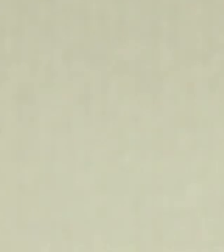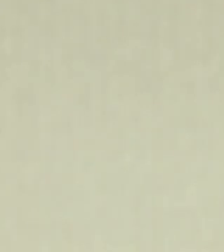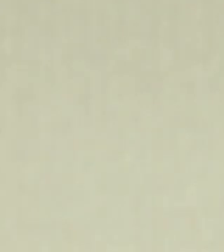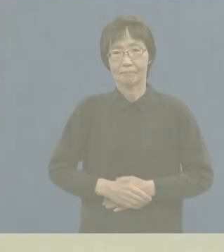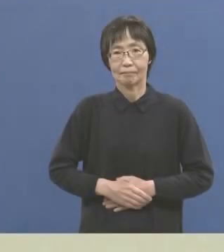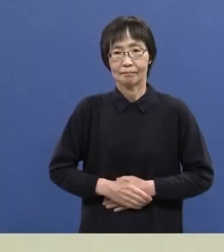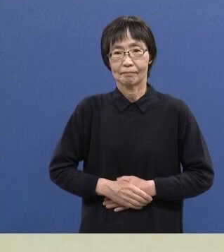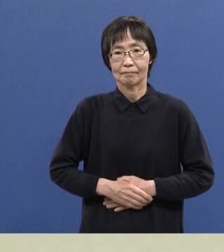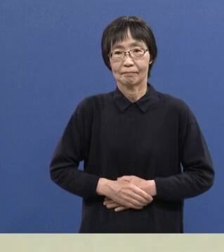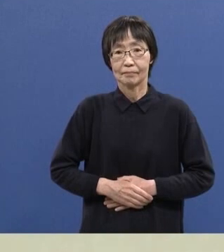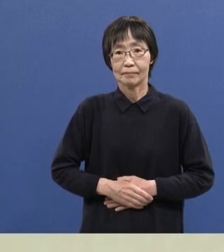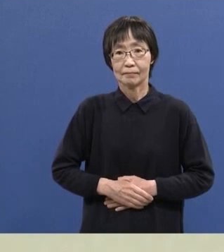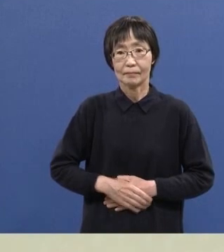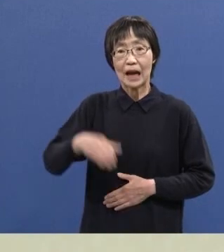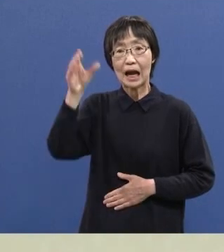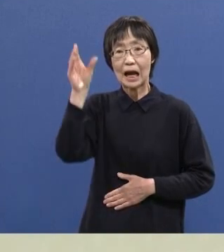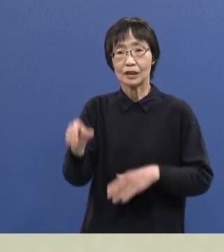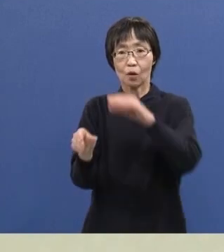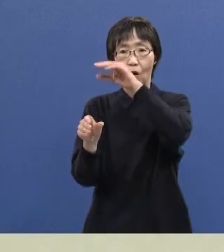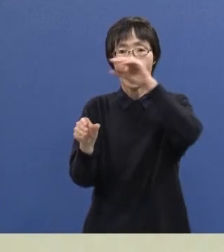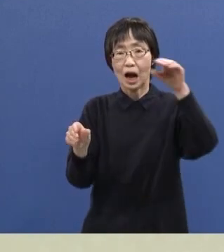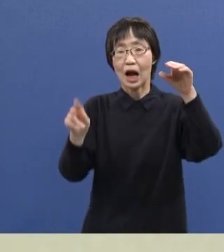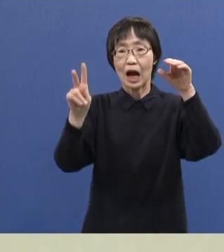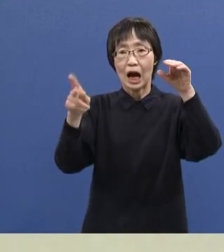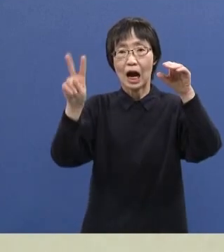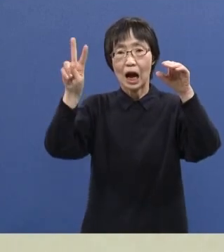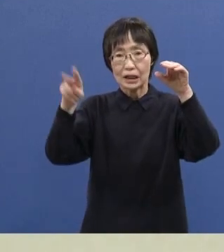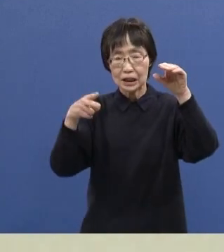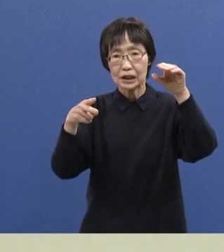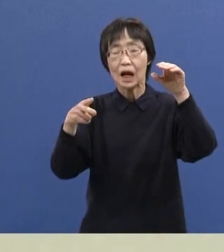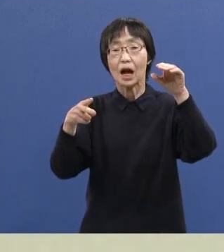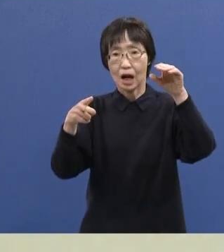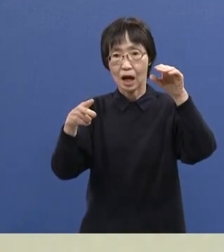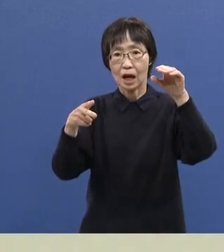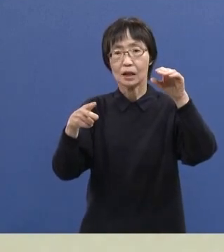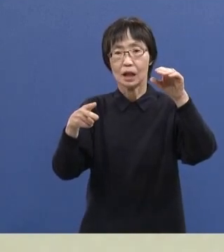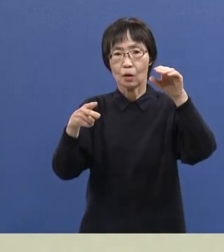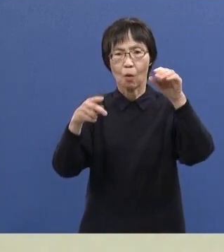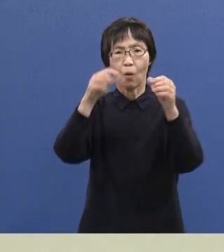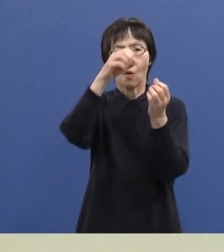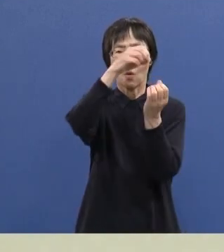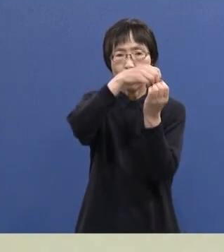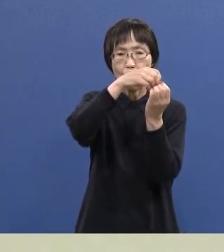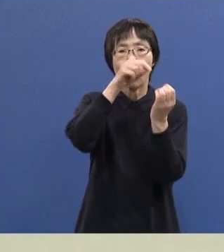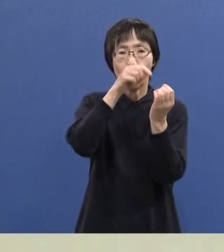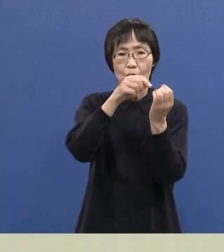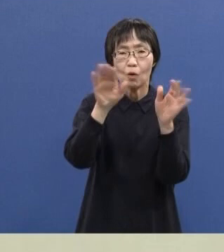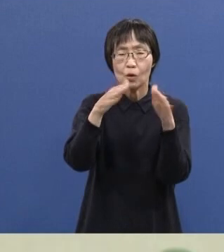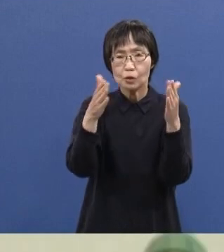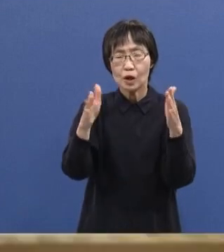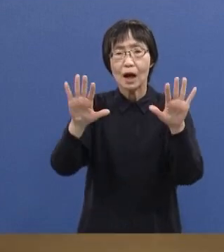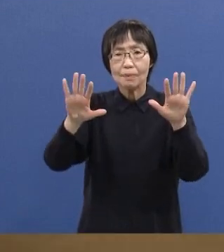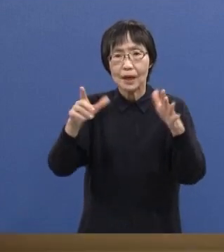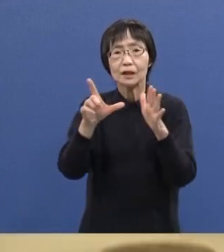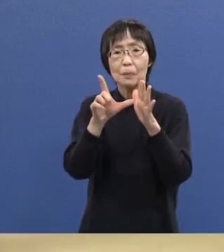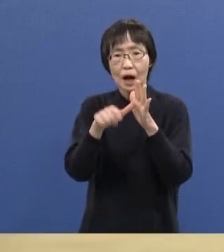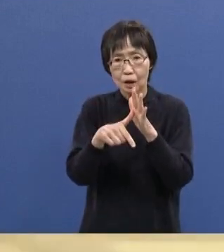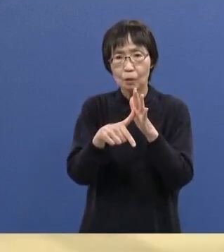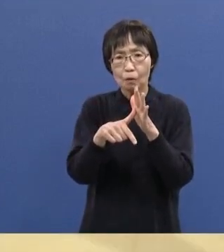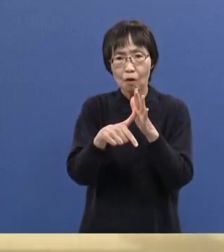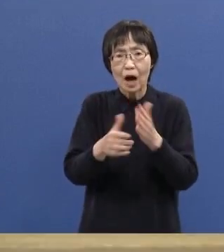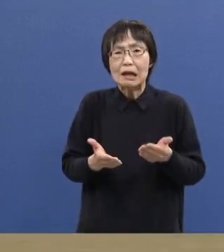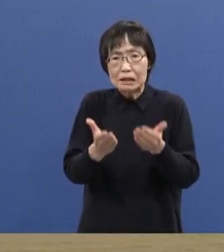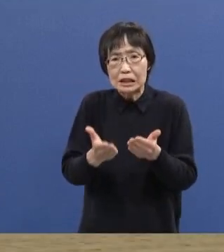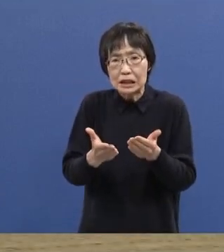柱と梁でできた長方形は接合部の強度に余裕がないと、地震や暴風などの水